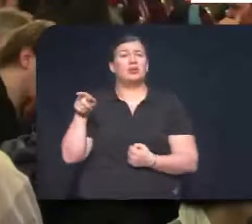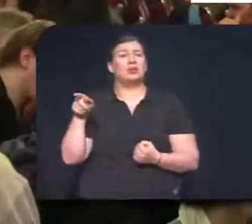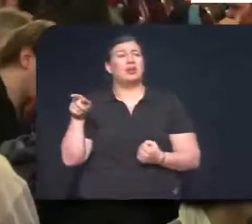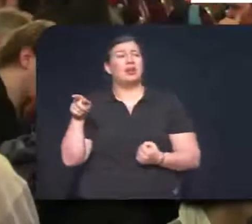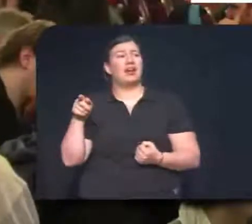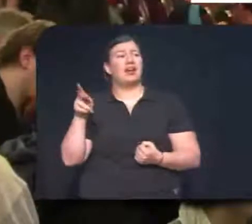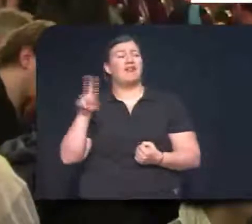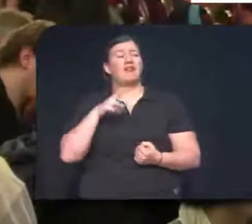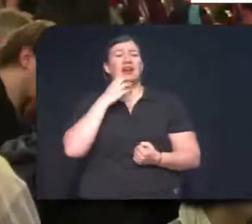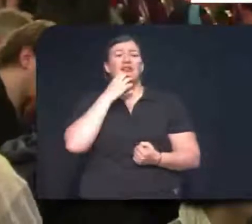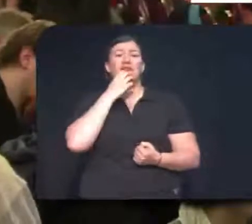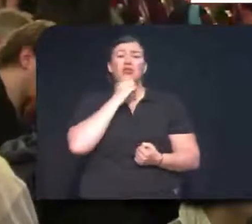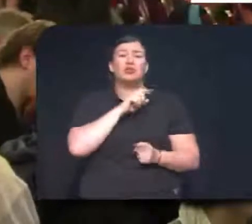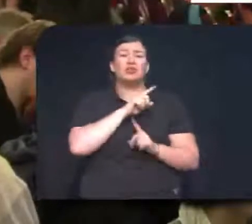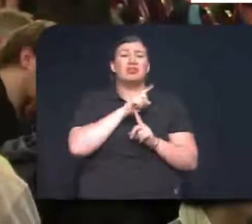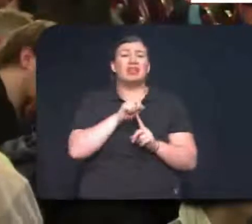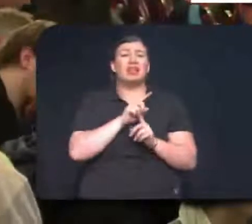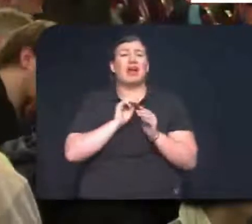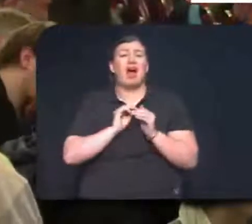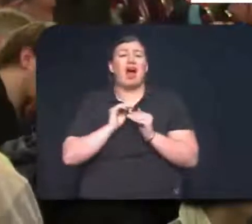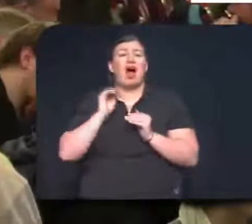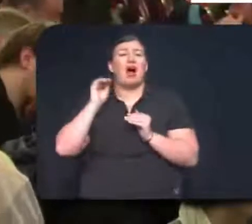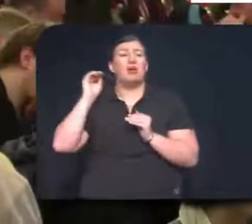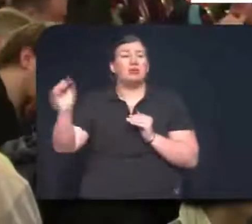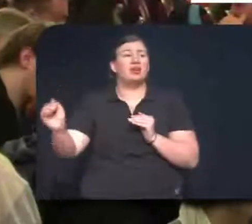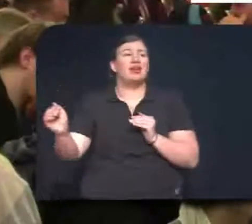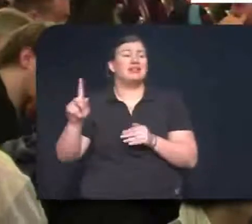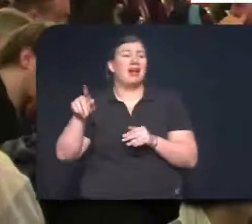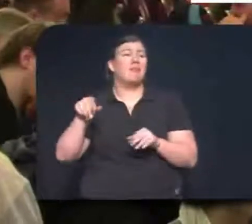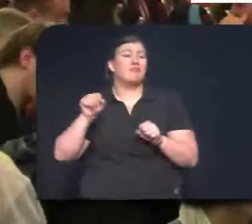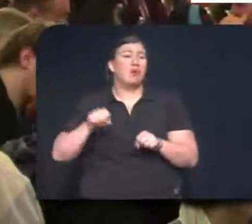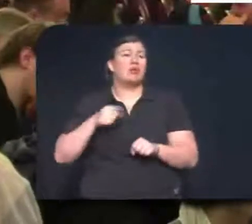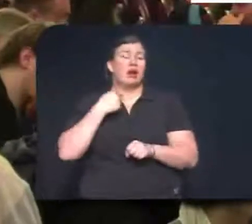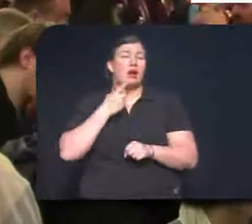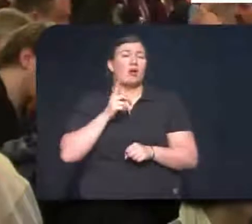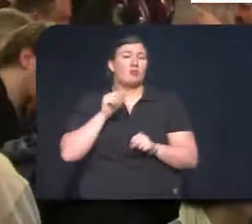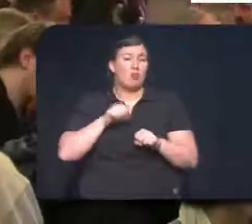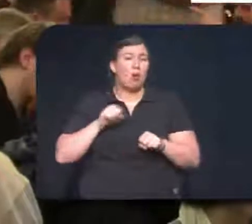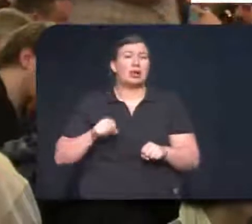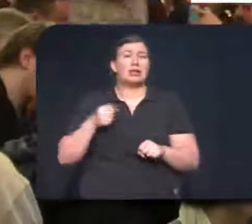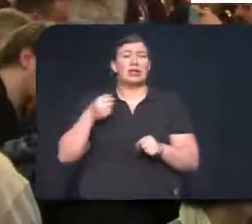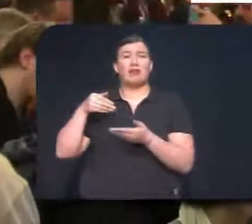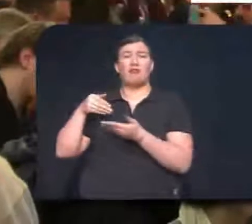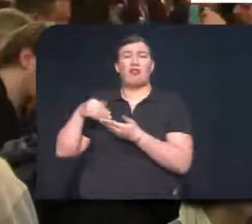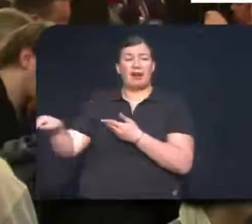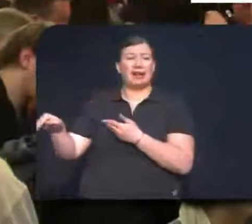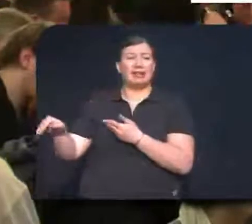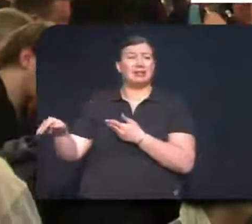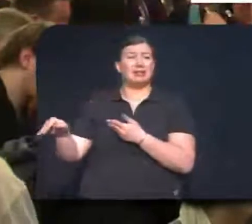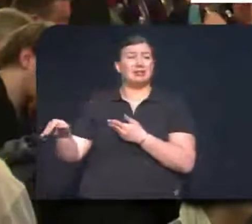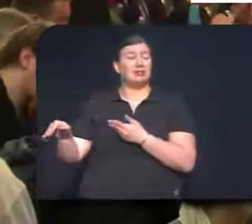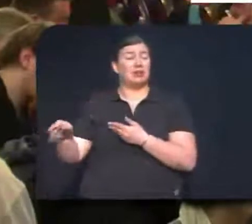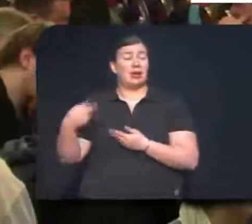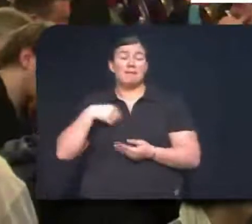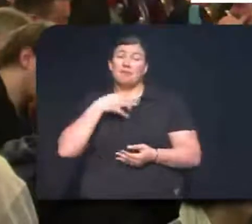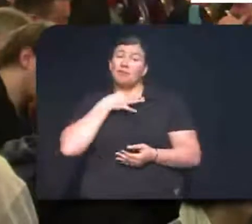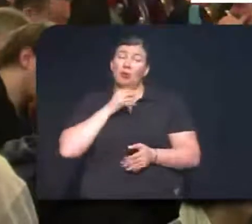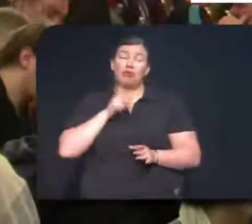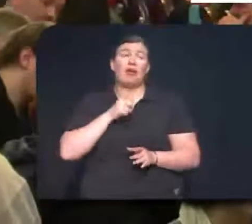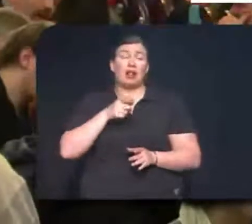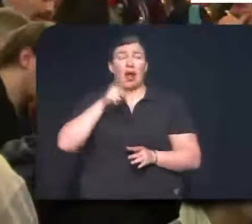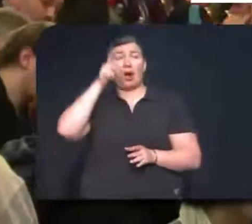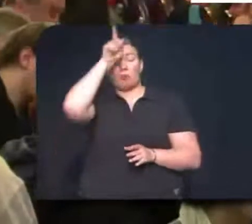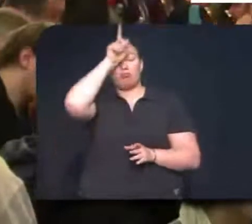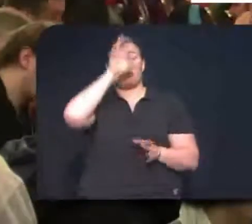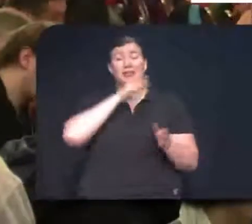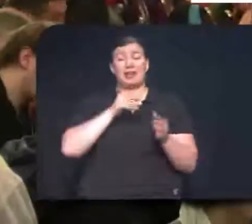Möglichkeit haben aus dem Land auch zu verweisen und zwar notfalls auch in dem sie mit Polizeibegleitung ins Flugzeug gesetzt werden